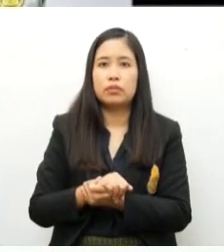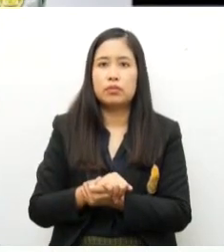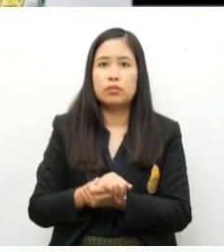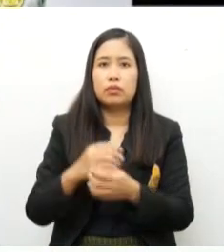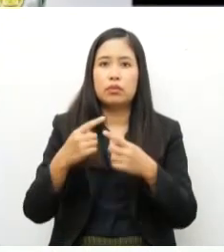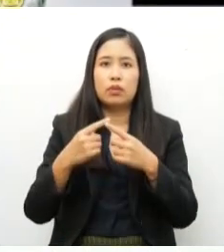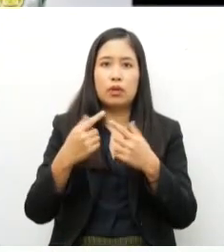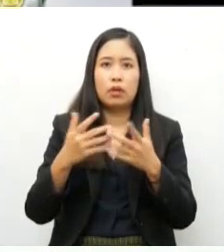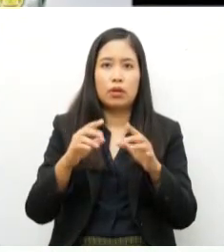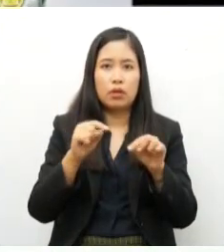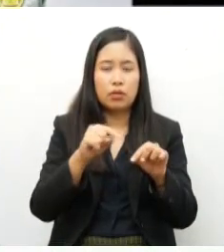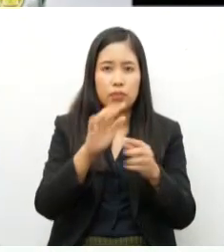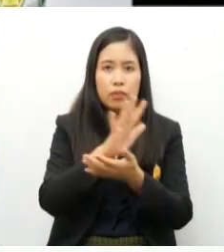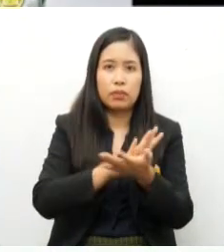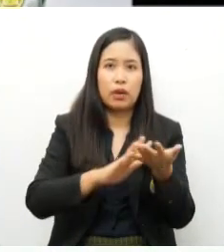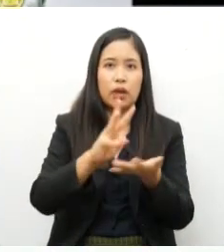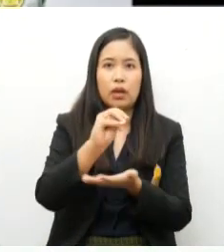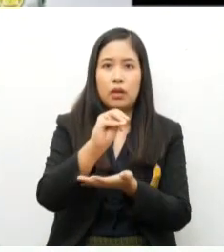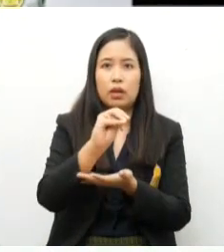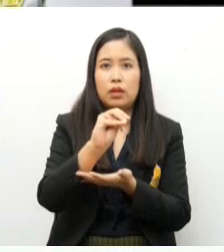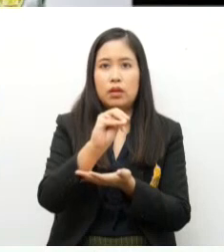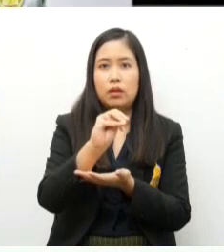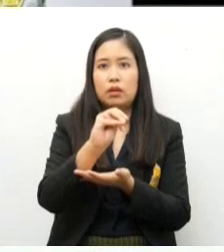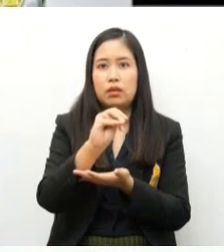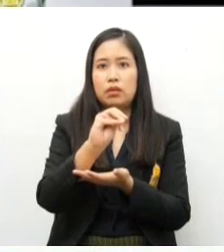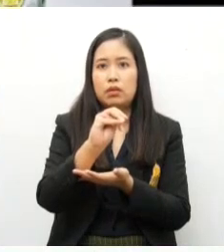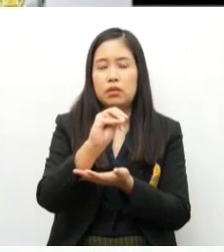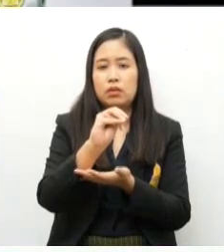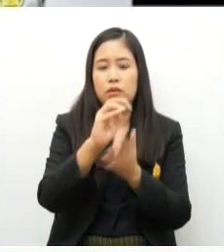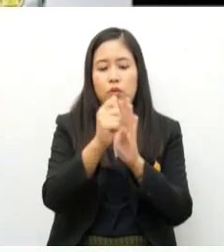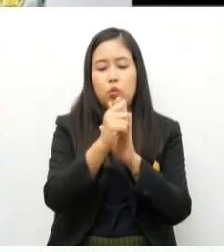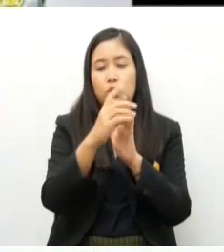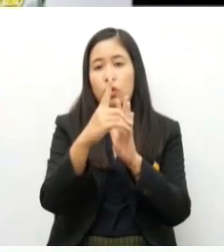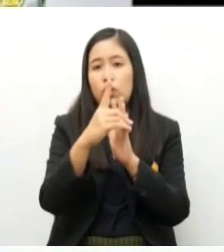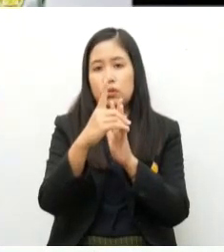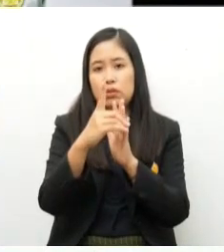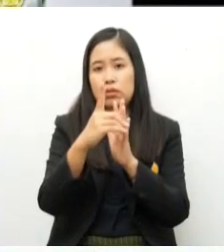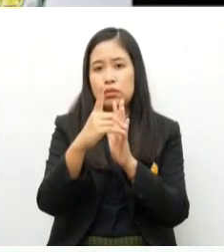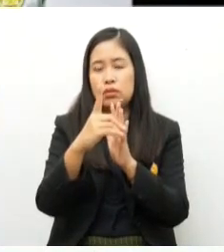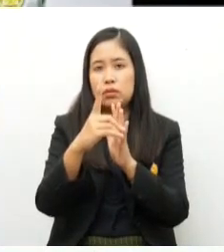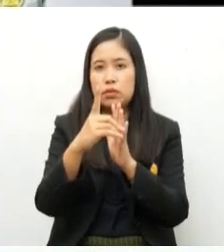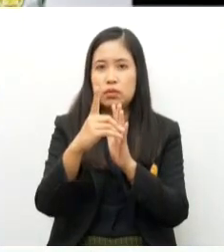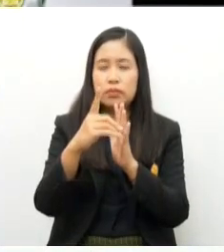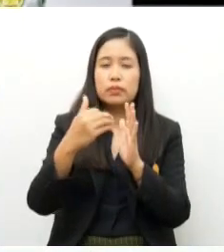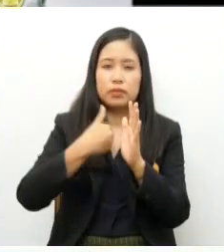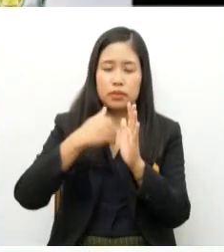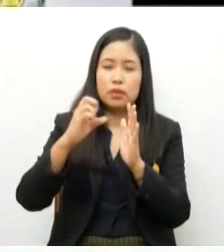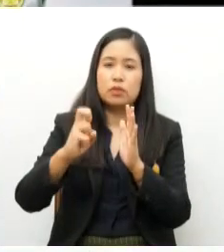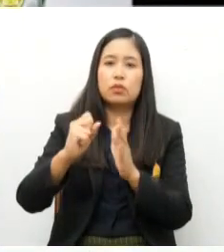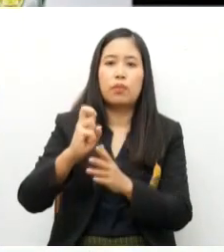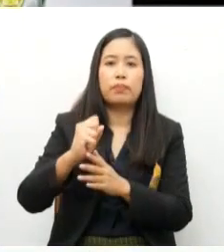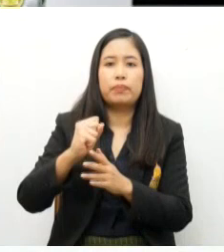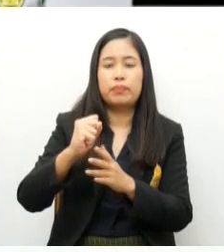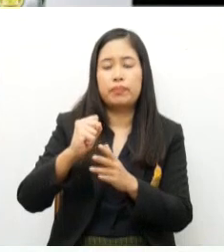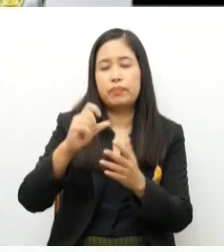ของมหาวิทยาลัยราชภัฏอุดรธานีก็มีผลการคั